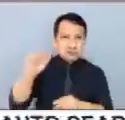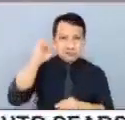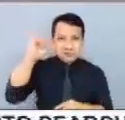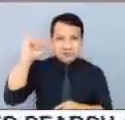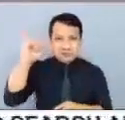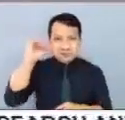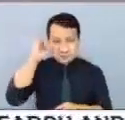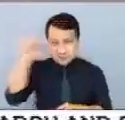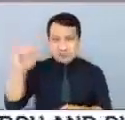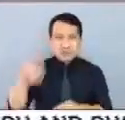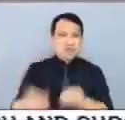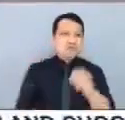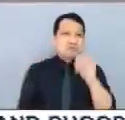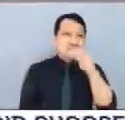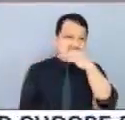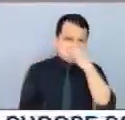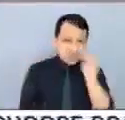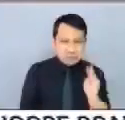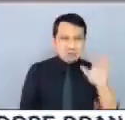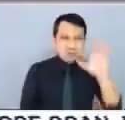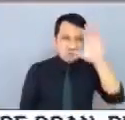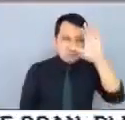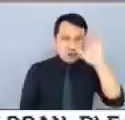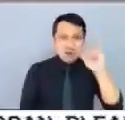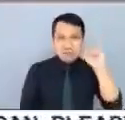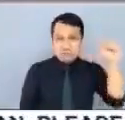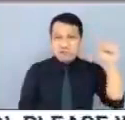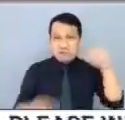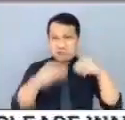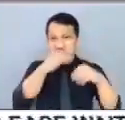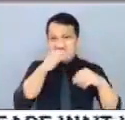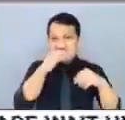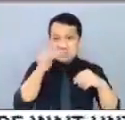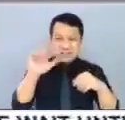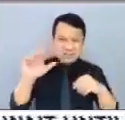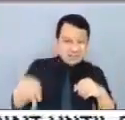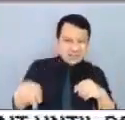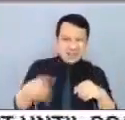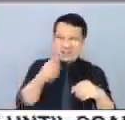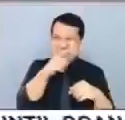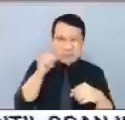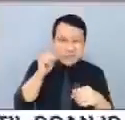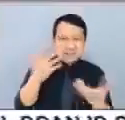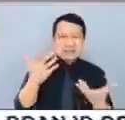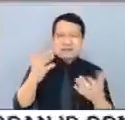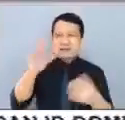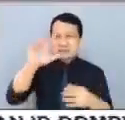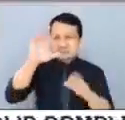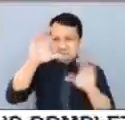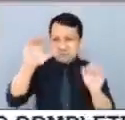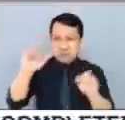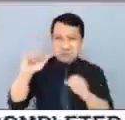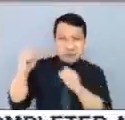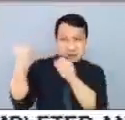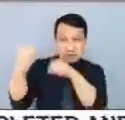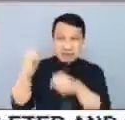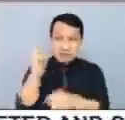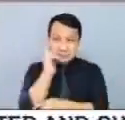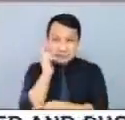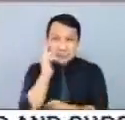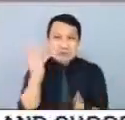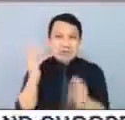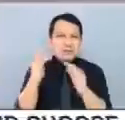sa ginawa ng formally o hindi? Pumapayag ka ba sa war against drugs, sa patayan? Yung mga ganun na